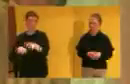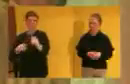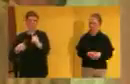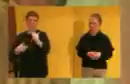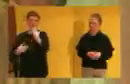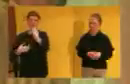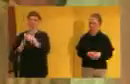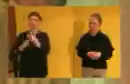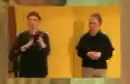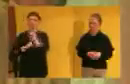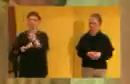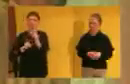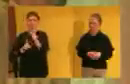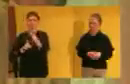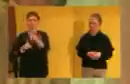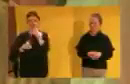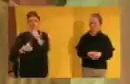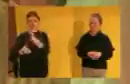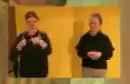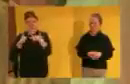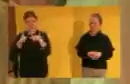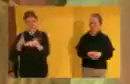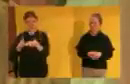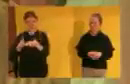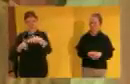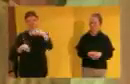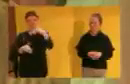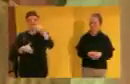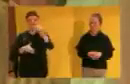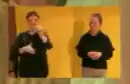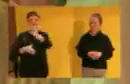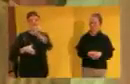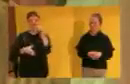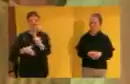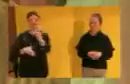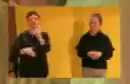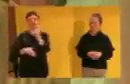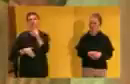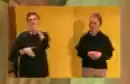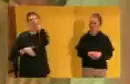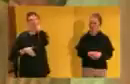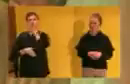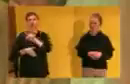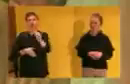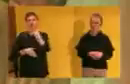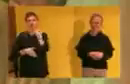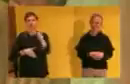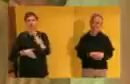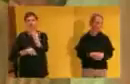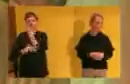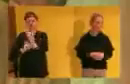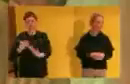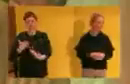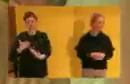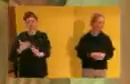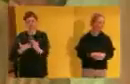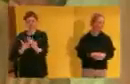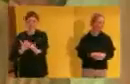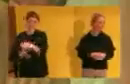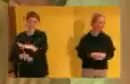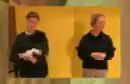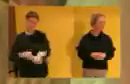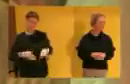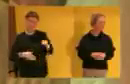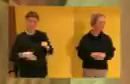Thema DATS und damit Deutsch als Zweitsprache für Kinder, deren Muttersprache eben nicht Deutsch ist,